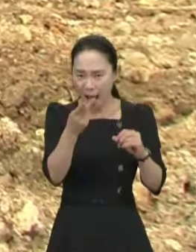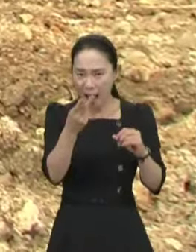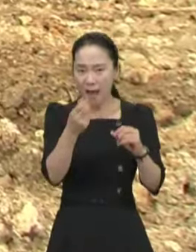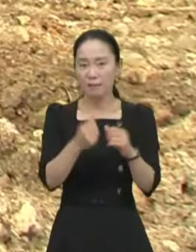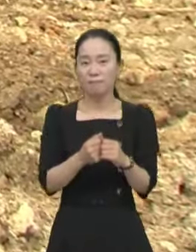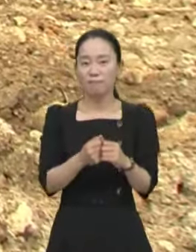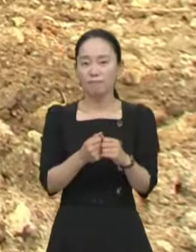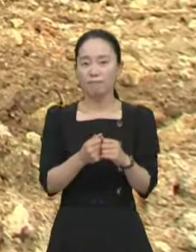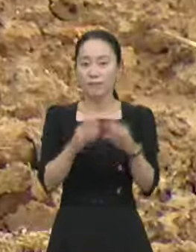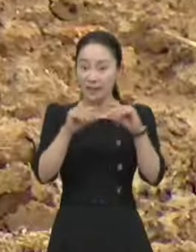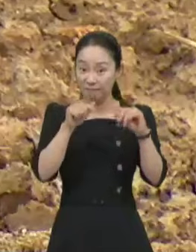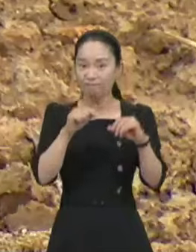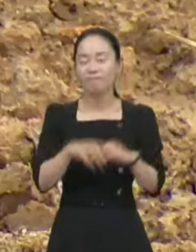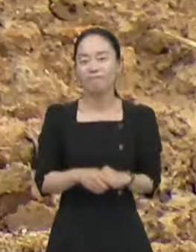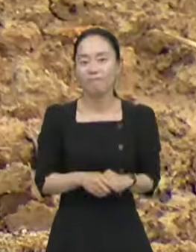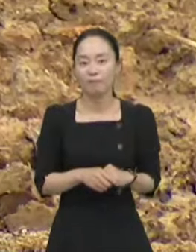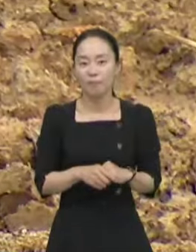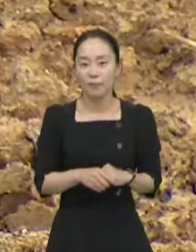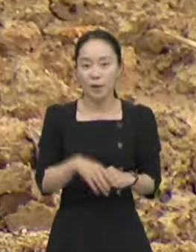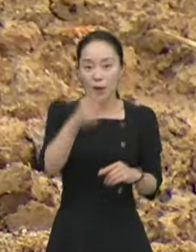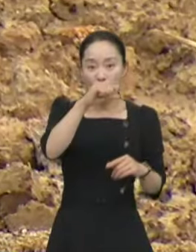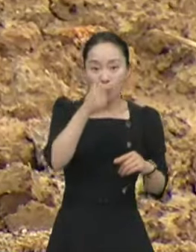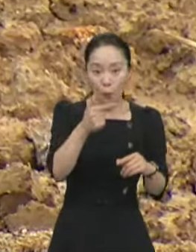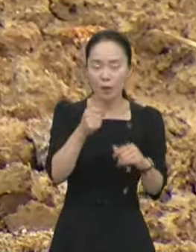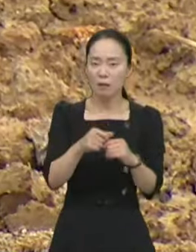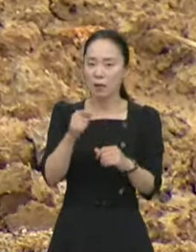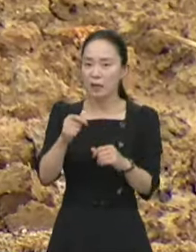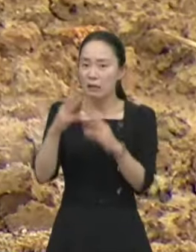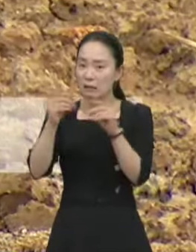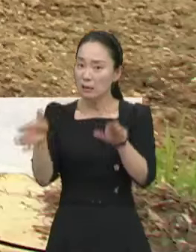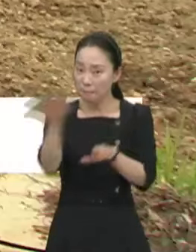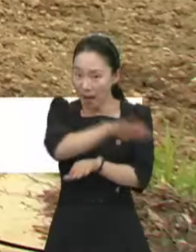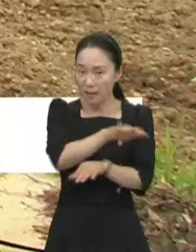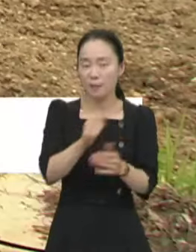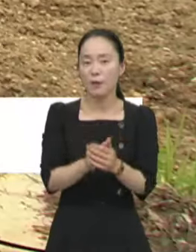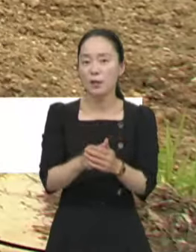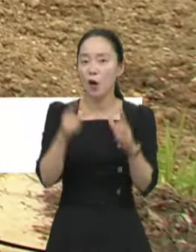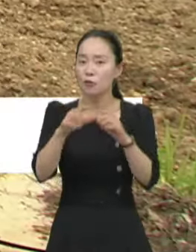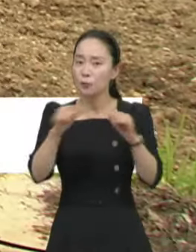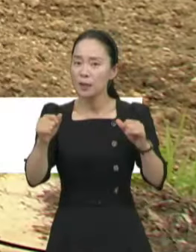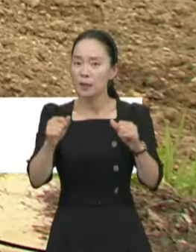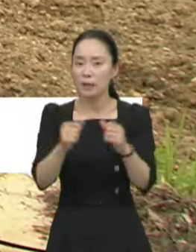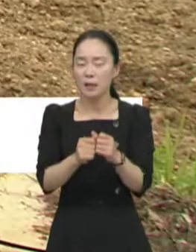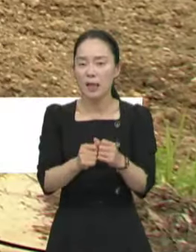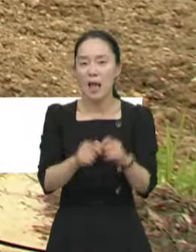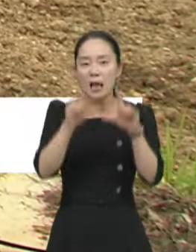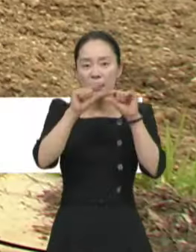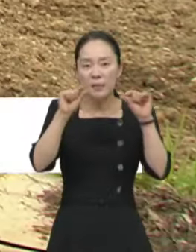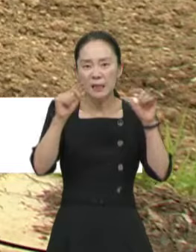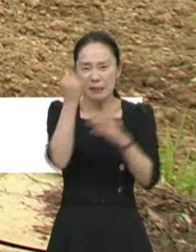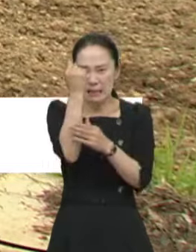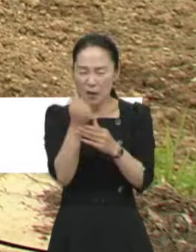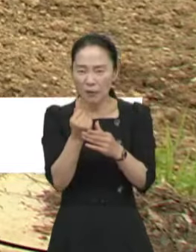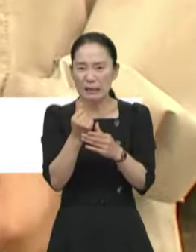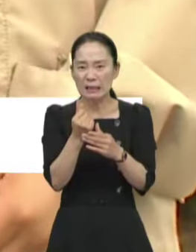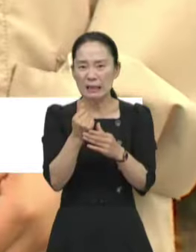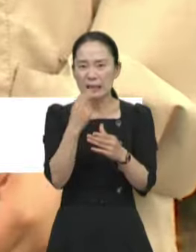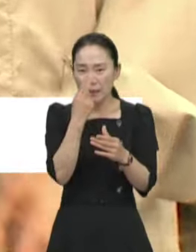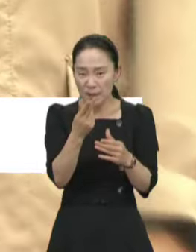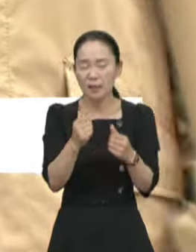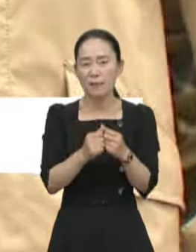흙들이 나왔습니다. 논이 이 같은 흙으로 뒤덮이면서 주민들은 음식물 쓰레기가 썩는 듯한 냄새